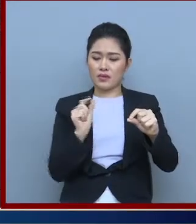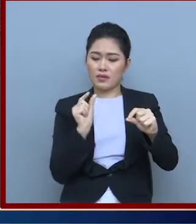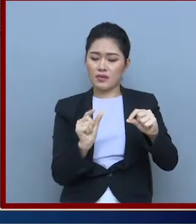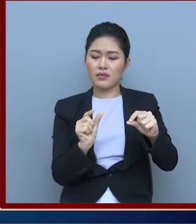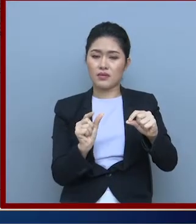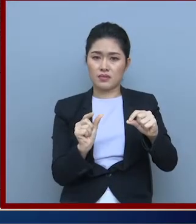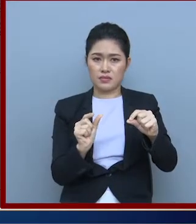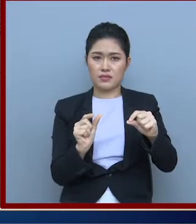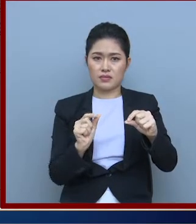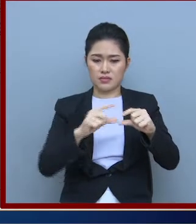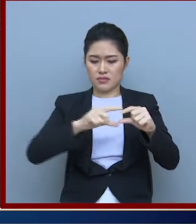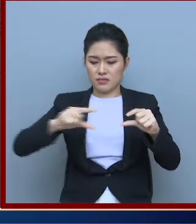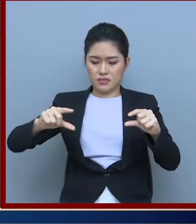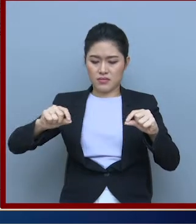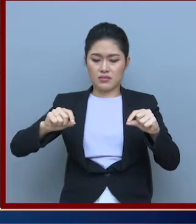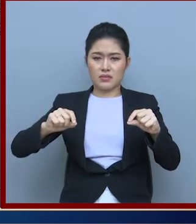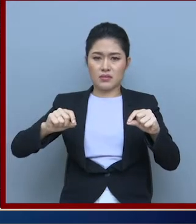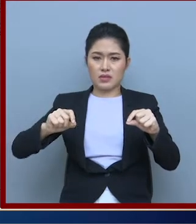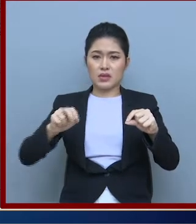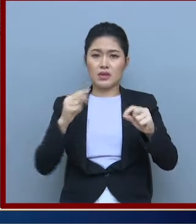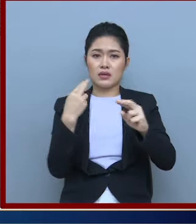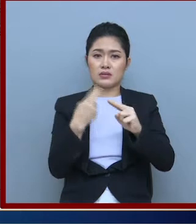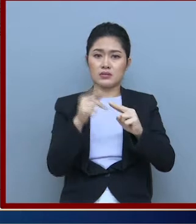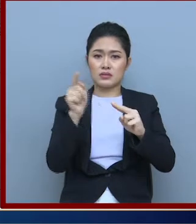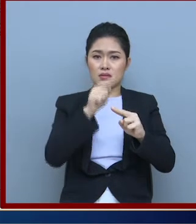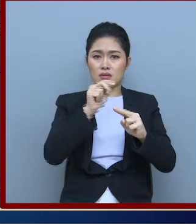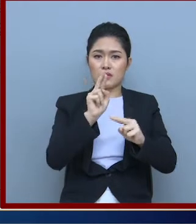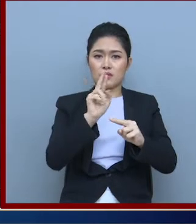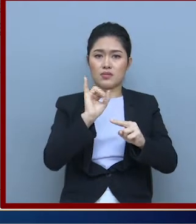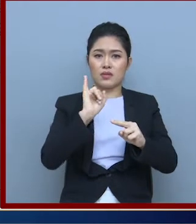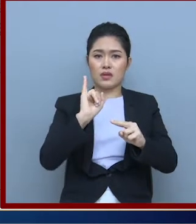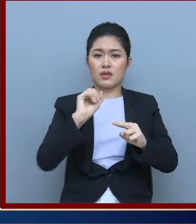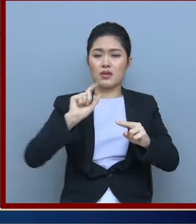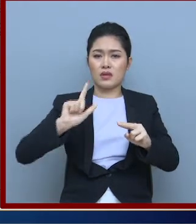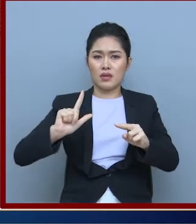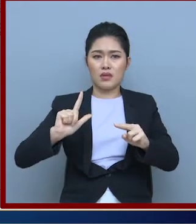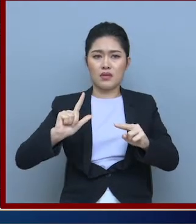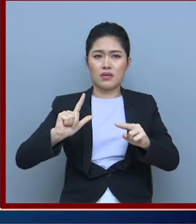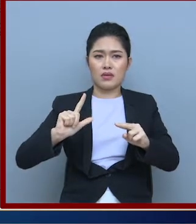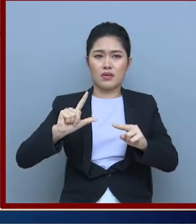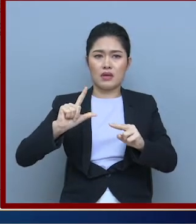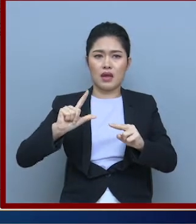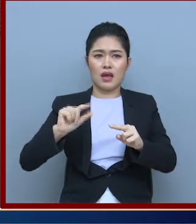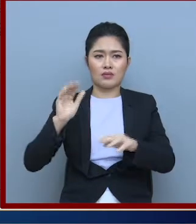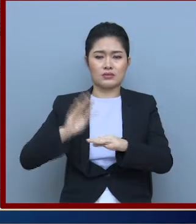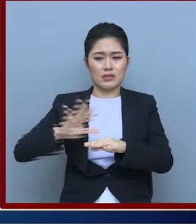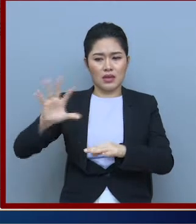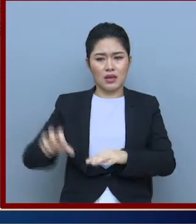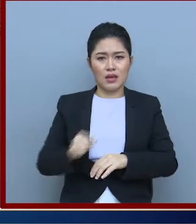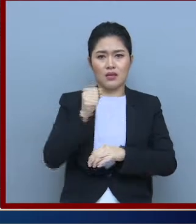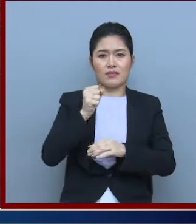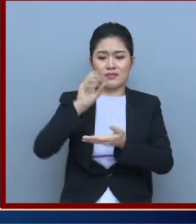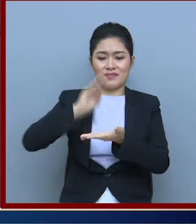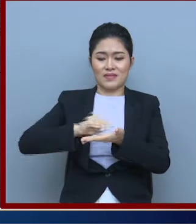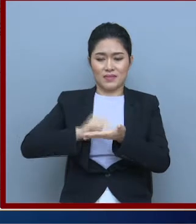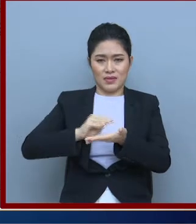ให้ใส่เขาเรียกว่าเป็นเหมือน URL address เนี่ยลงไปนะครับเพื่อที่มันจะสามารถเรียกใช้เพื่อท